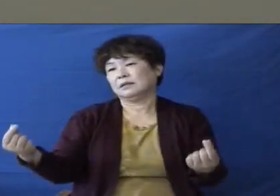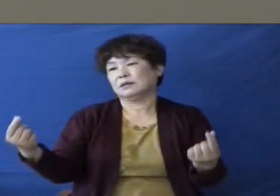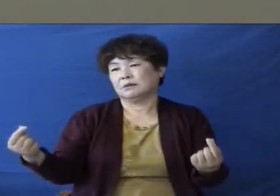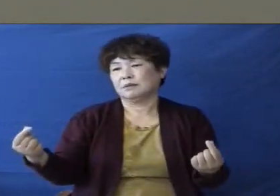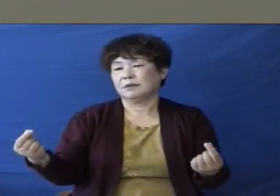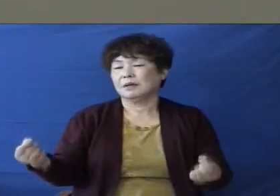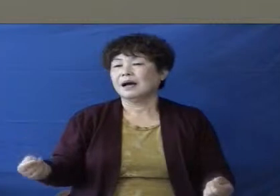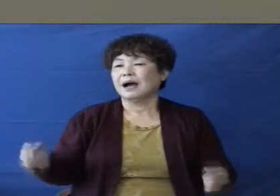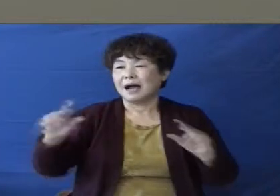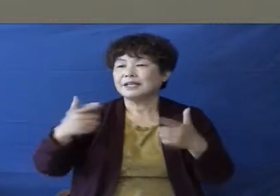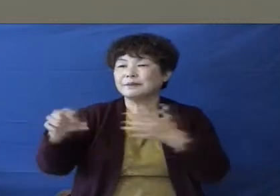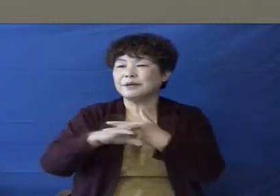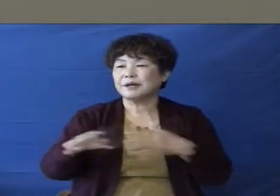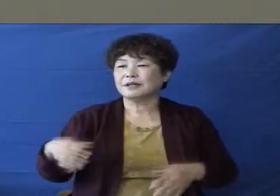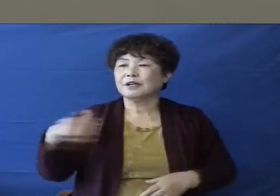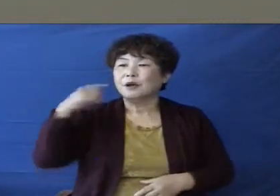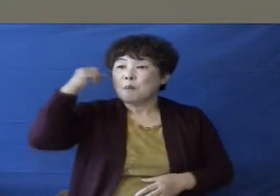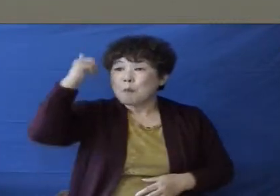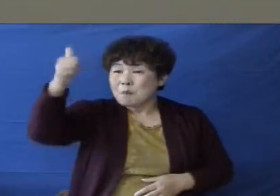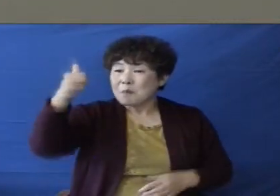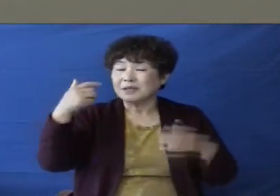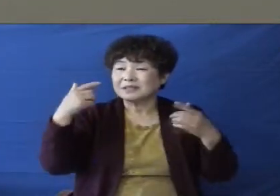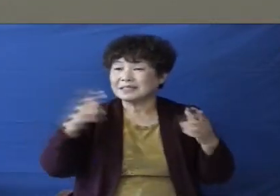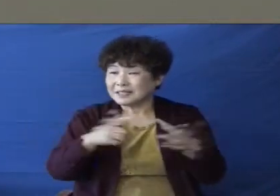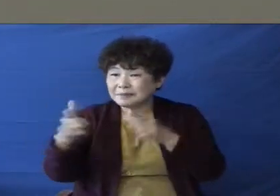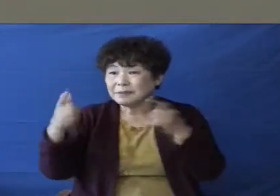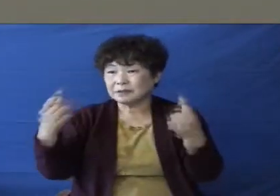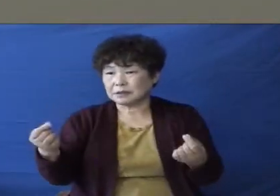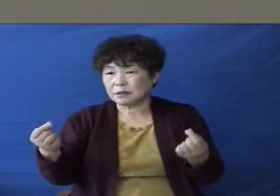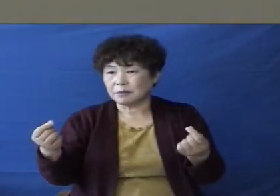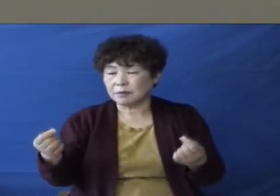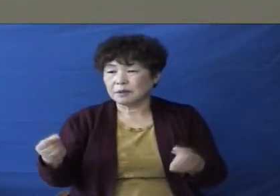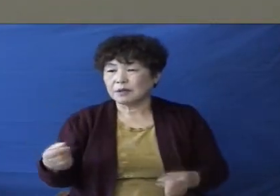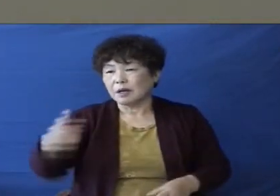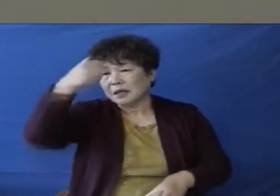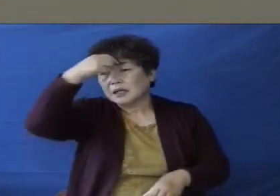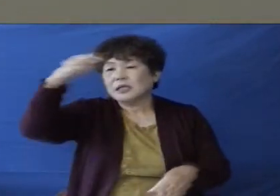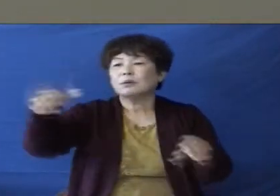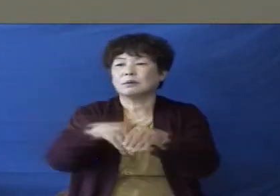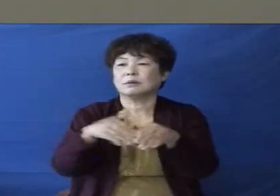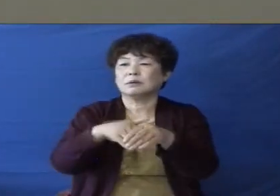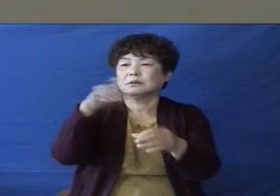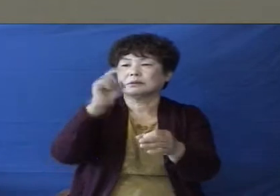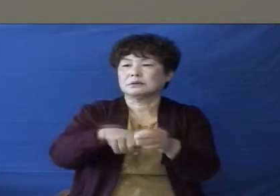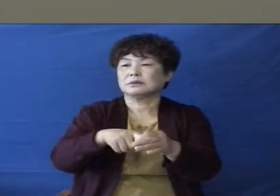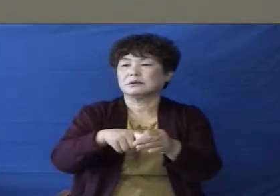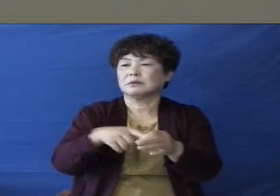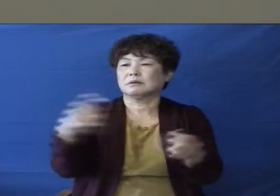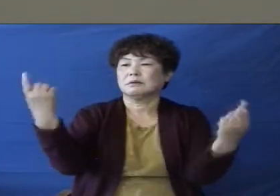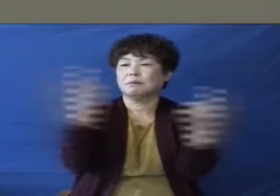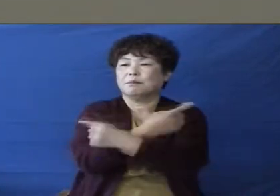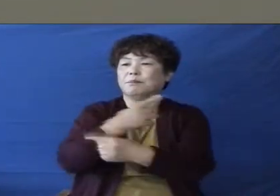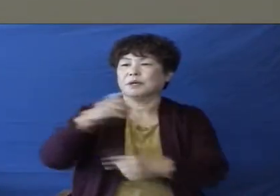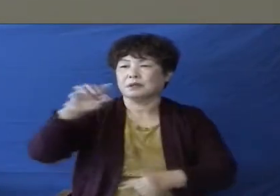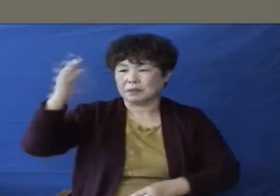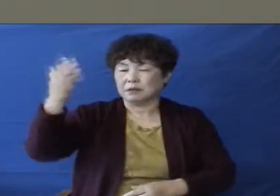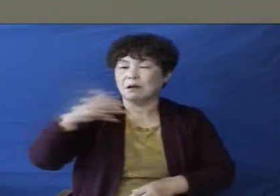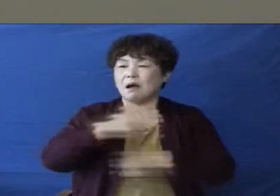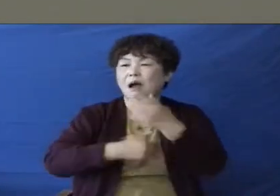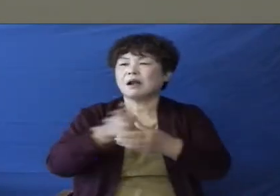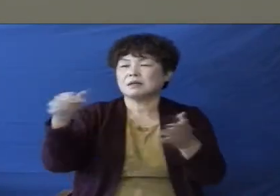있는 임 우리들처럼 종교적 이 되라고 그런데 이 허리 9분이